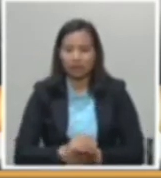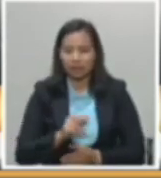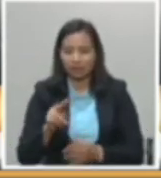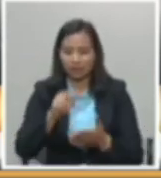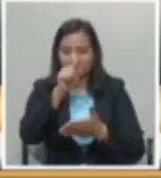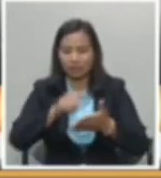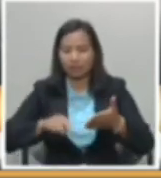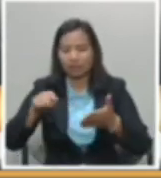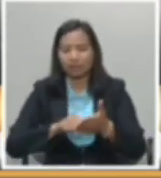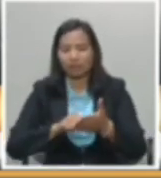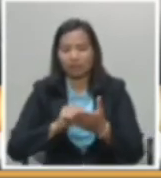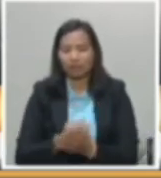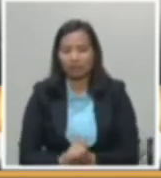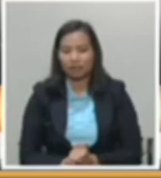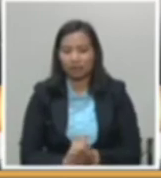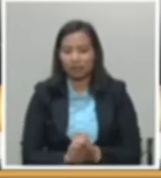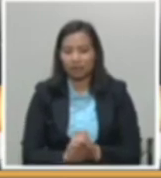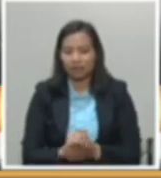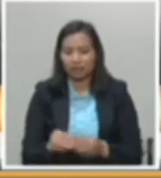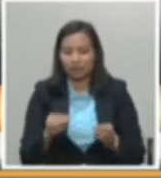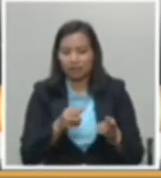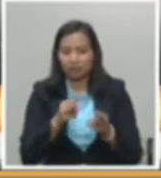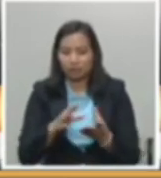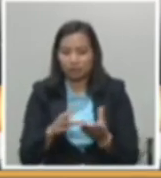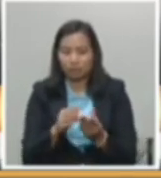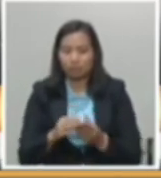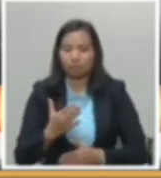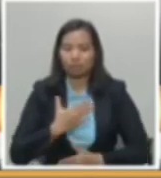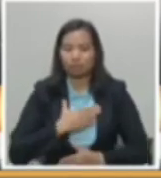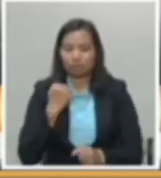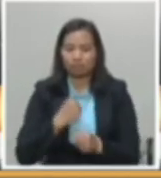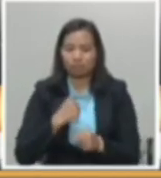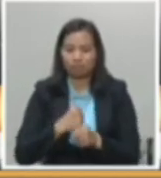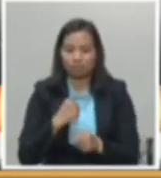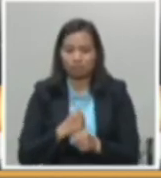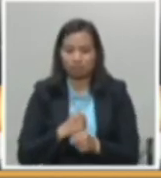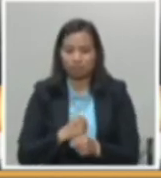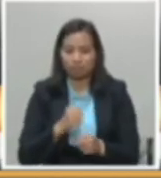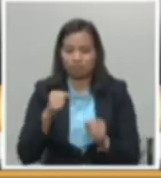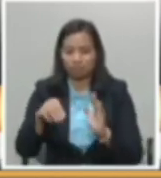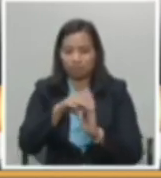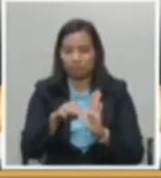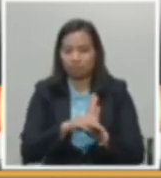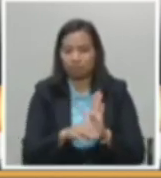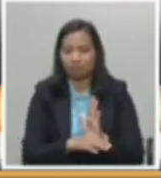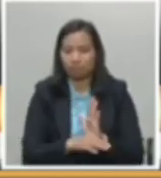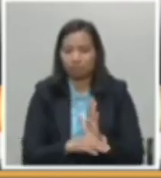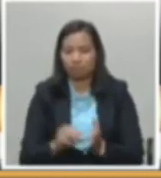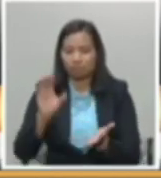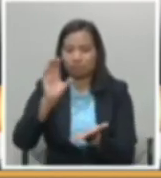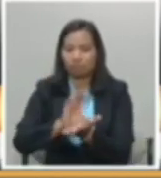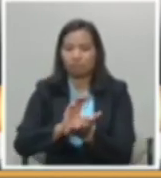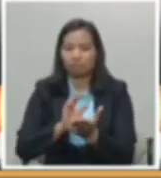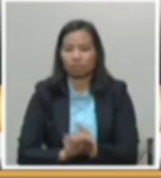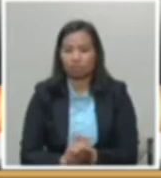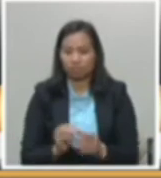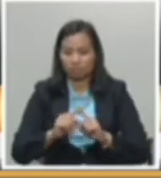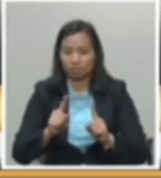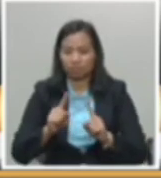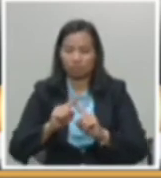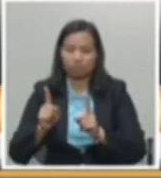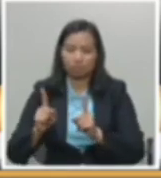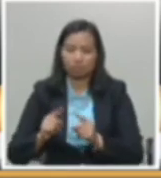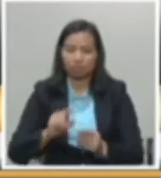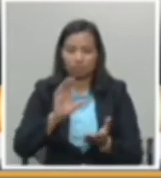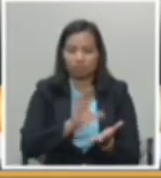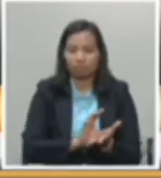ตั้งเป็นเพียงแค่พิธีกรรมเพื่อชุบตัวแต่เนื้อในคือการทำนโยบายและงบประมาณแทบไม่ได้แตกต่างจากรัฐ